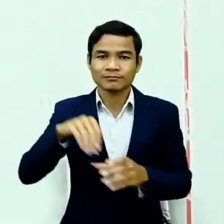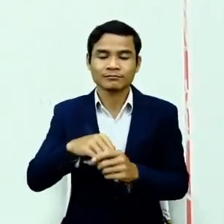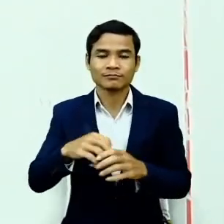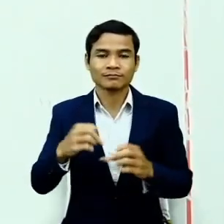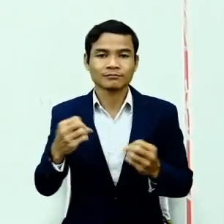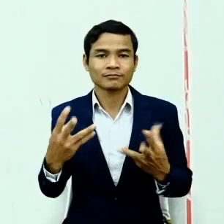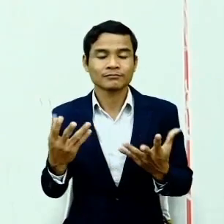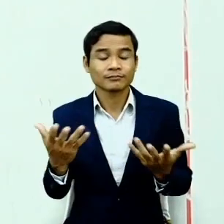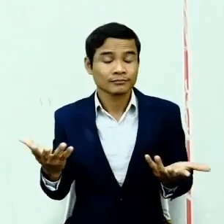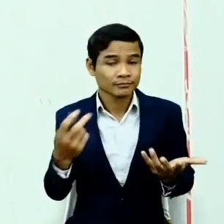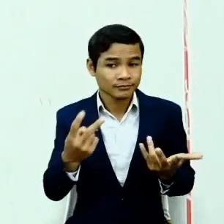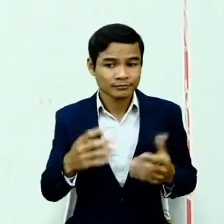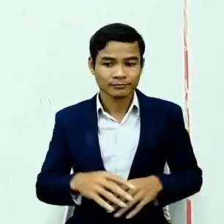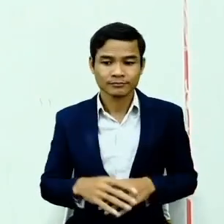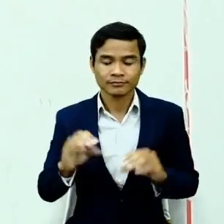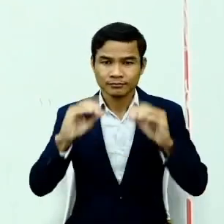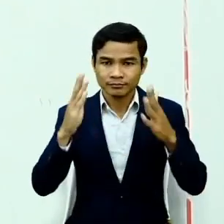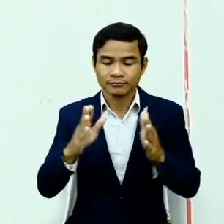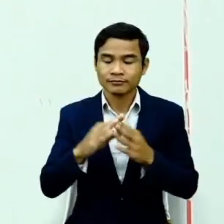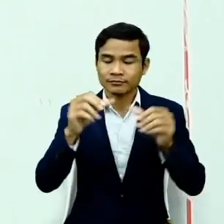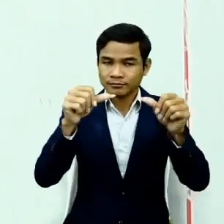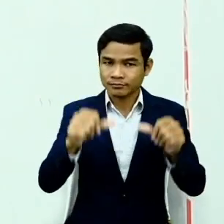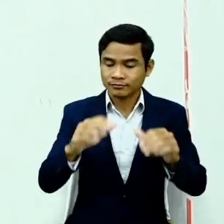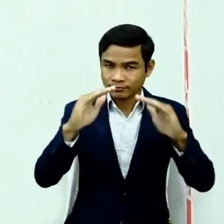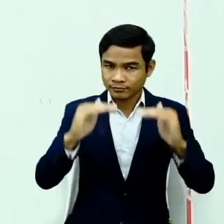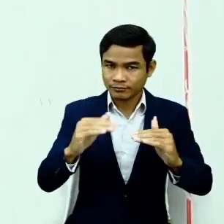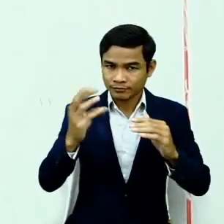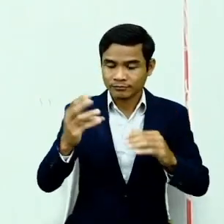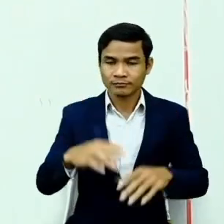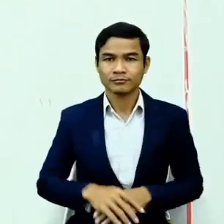nè. Chào. Nè cô bất kè khổng tích sân. Tỏ.